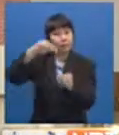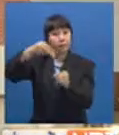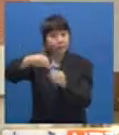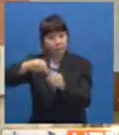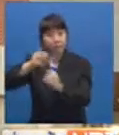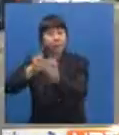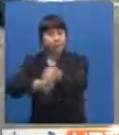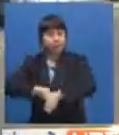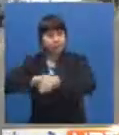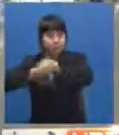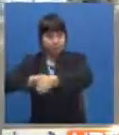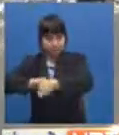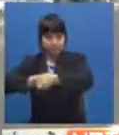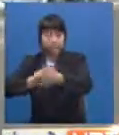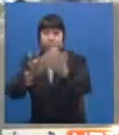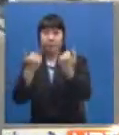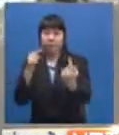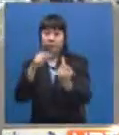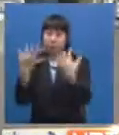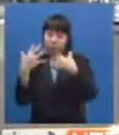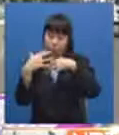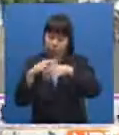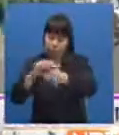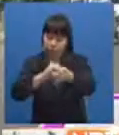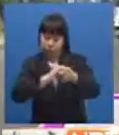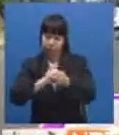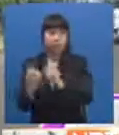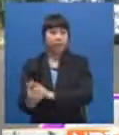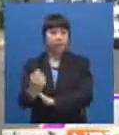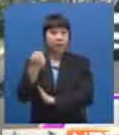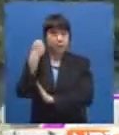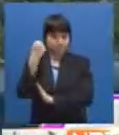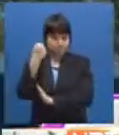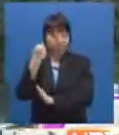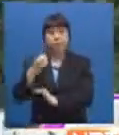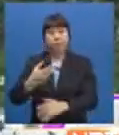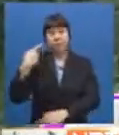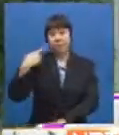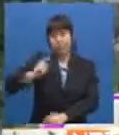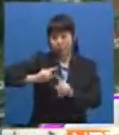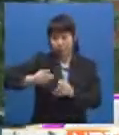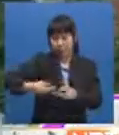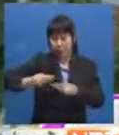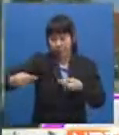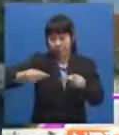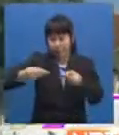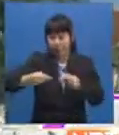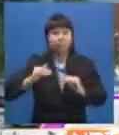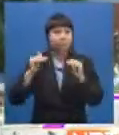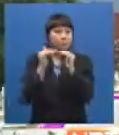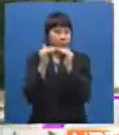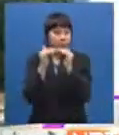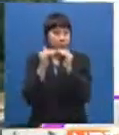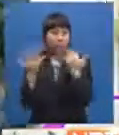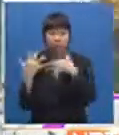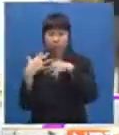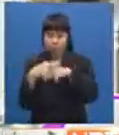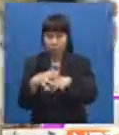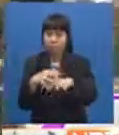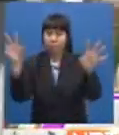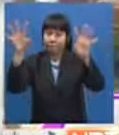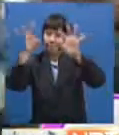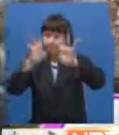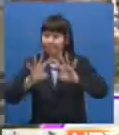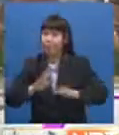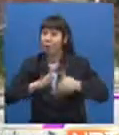การเกษตรภายใต้ความร่วมมือที่เข้มแข็งแล้วก็การแบ่งปันผลประโยชน์ที่เท่าเทียมเพื่อร่วมกันขับเคลื่อนประชาคมอ